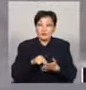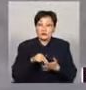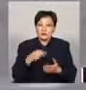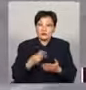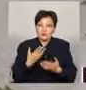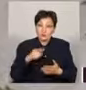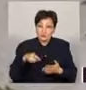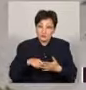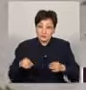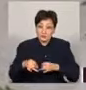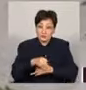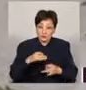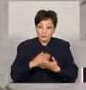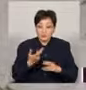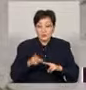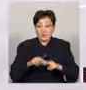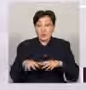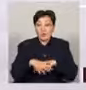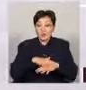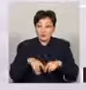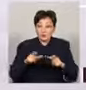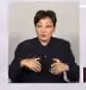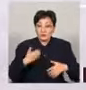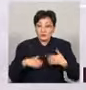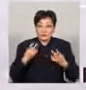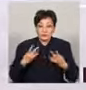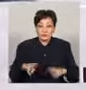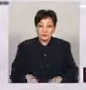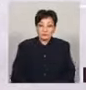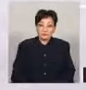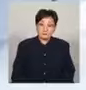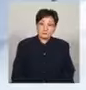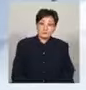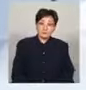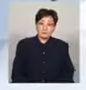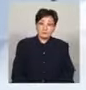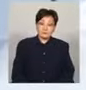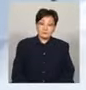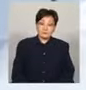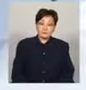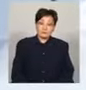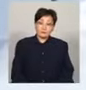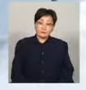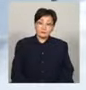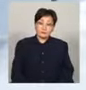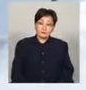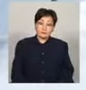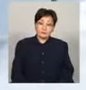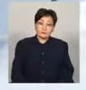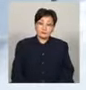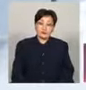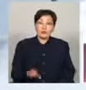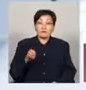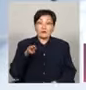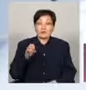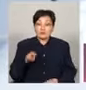ұлғайту мәселесі қарастырылуда. Сондықтан халықты алаңдамауға шақырды. Информация распространяющаяся в сети WhatsApp.